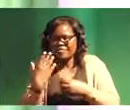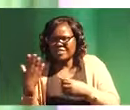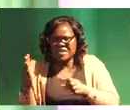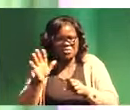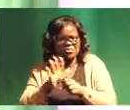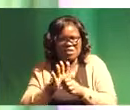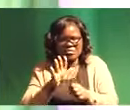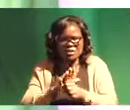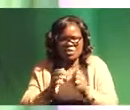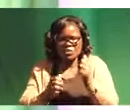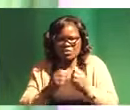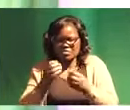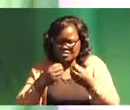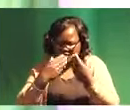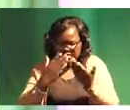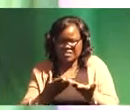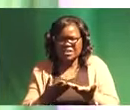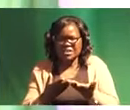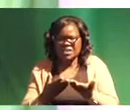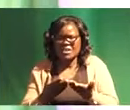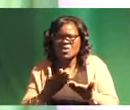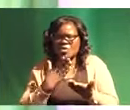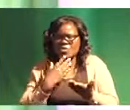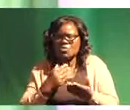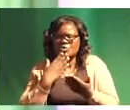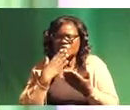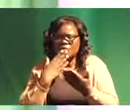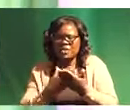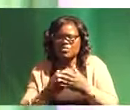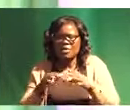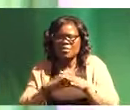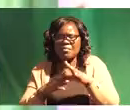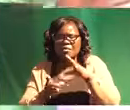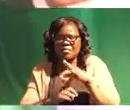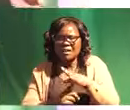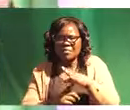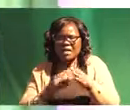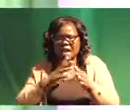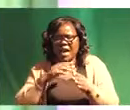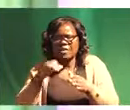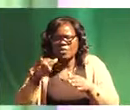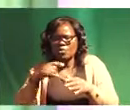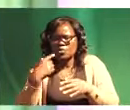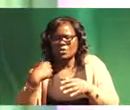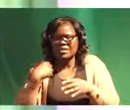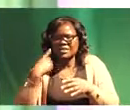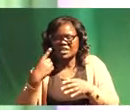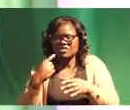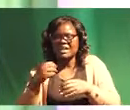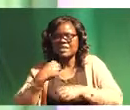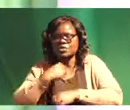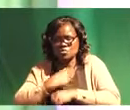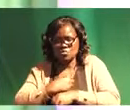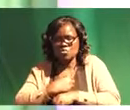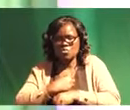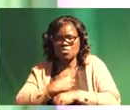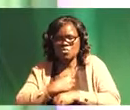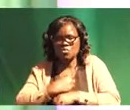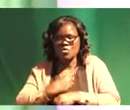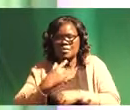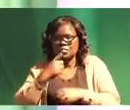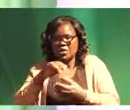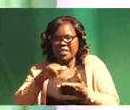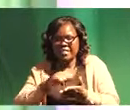nyingi ambazo tulilete. Nataka nimshukuru mjumbe wenu na wale ambao wanasimamia hiyo chuo.